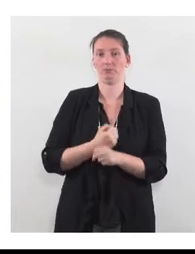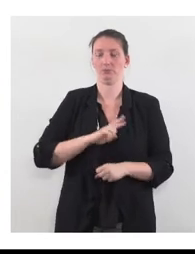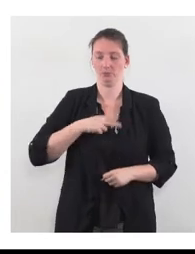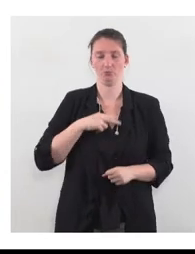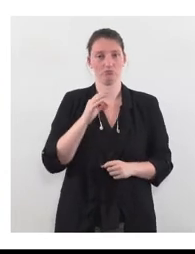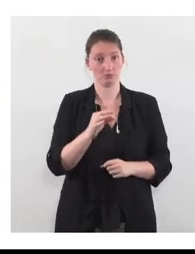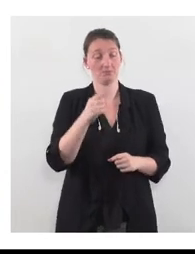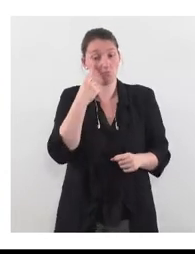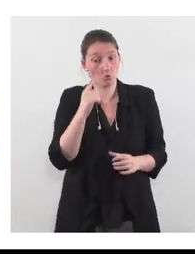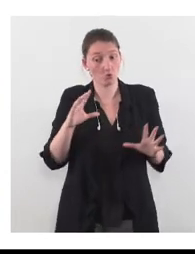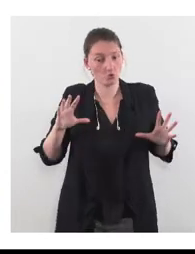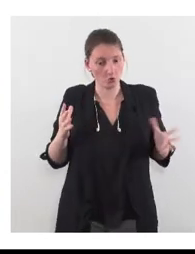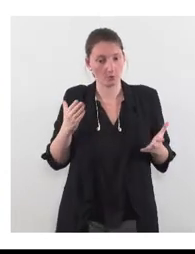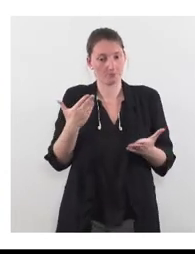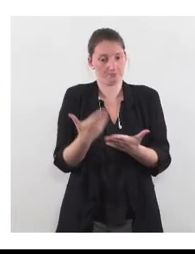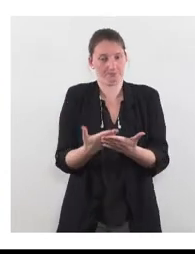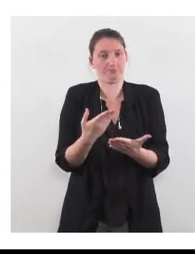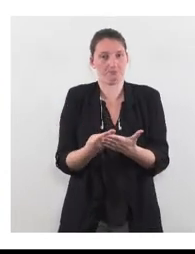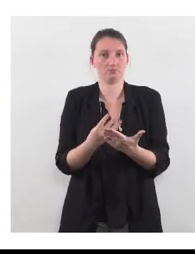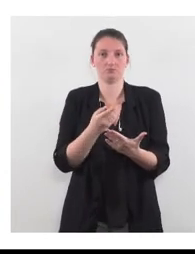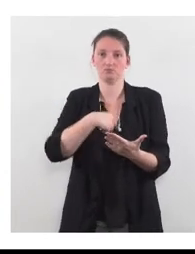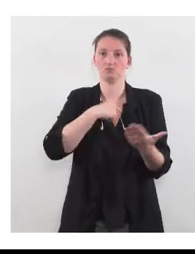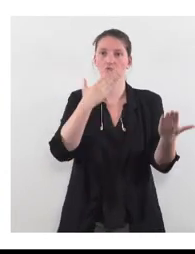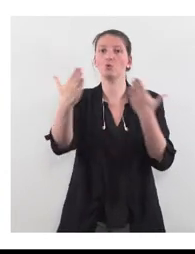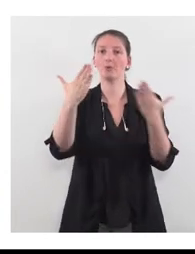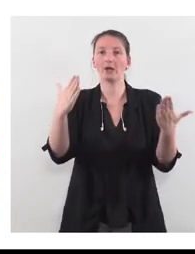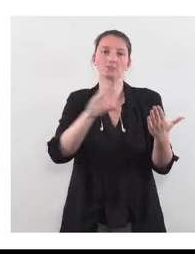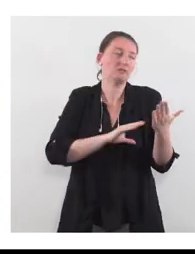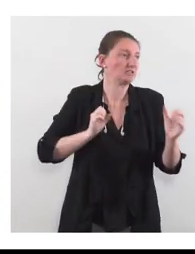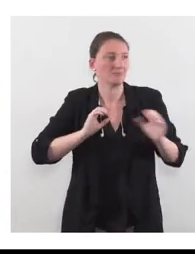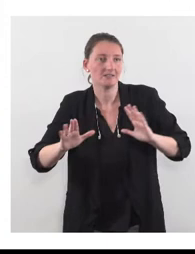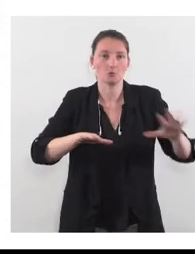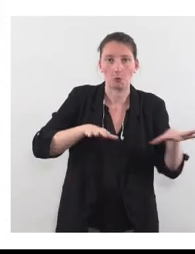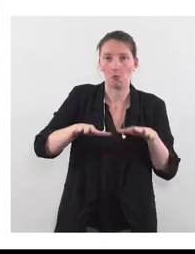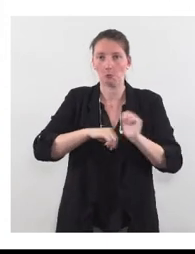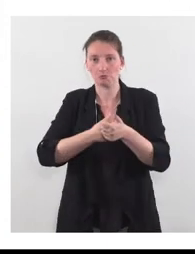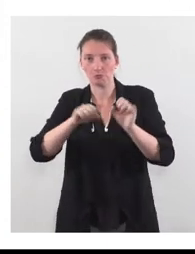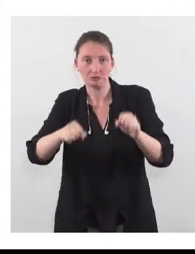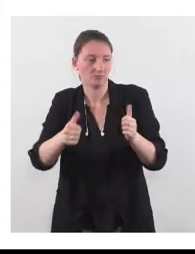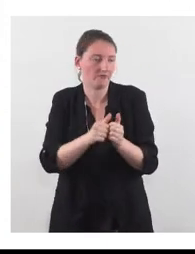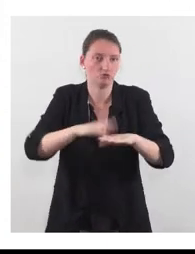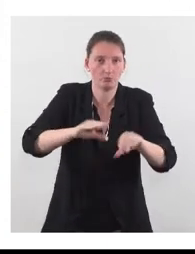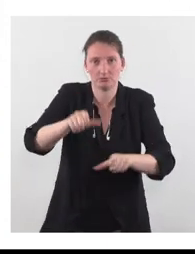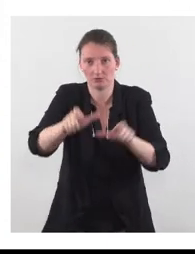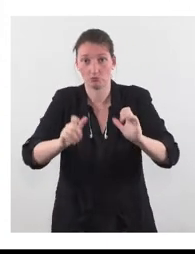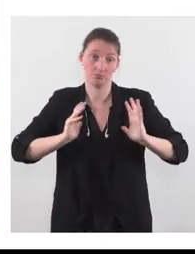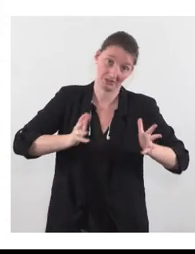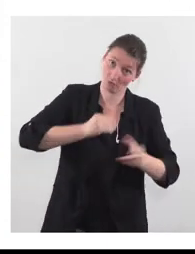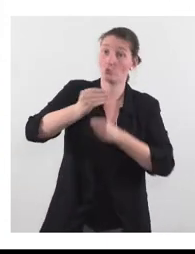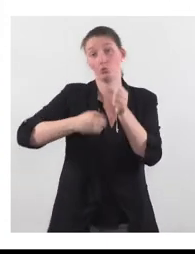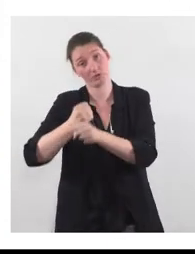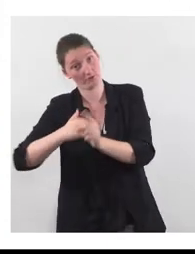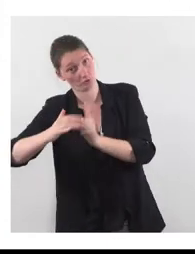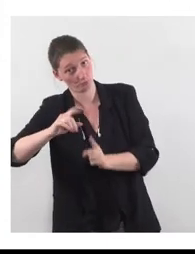que pour mieux appuyer cette... Donc on accompagne, on fait de la médiation comme on peut, hein, avec nos acteurs de terrain, etc., qu'ils soient bénévoles ou travailleurs